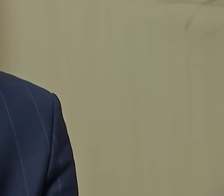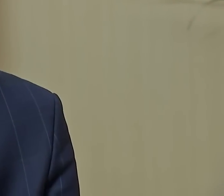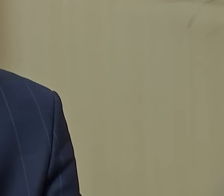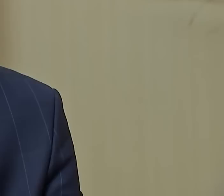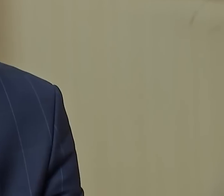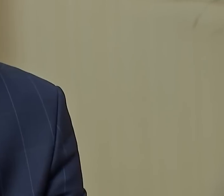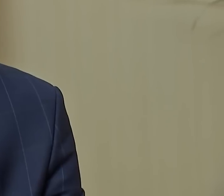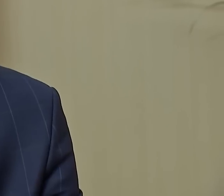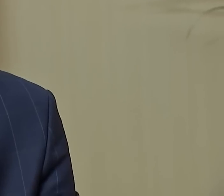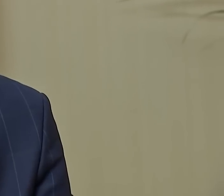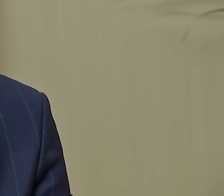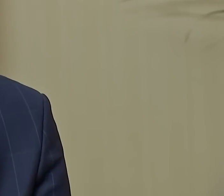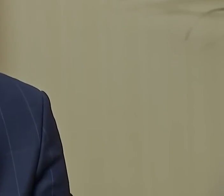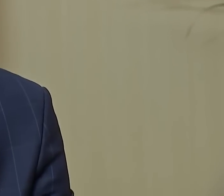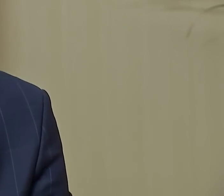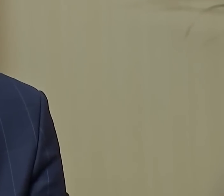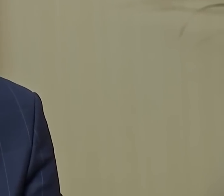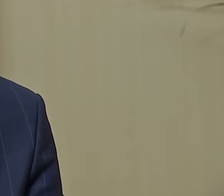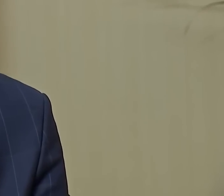Ömer düşünüyor, gözlerini indirdi.